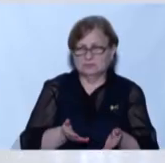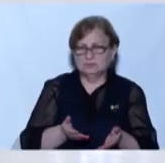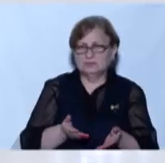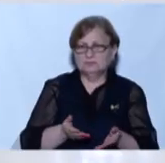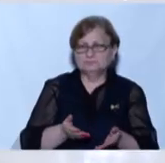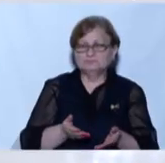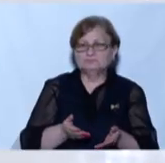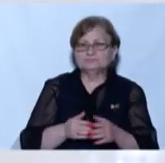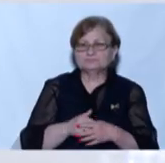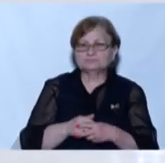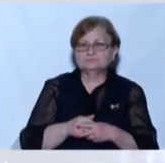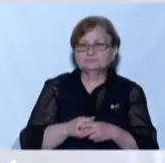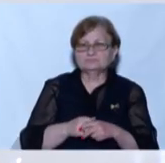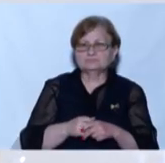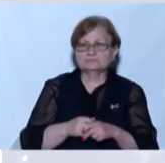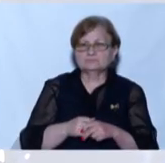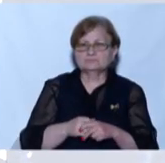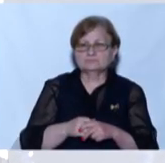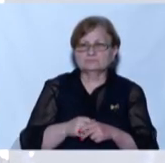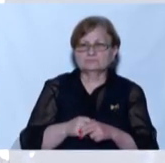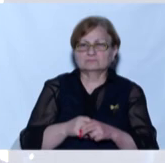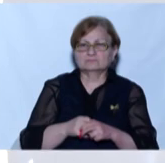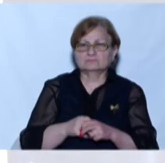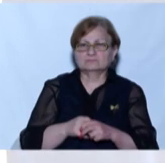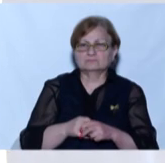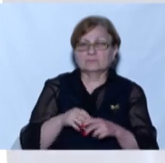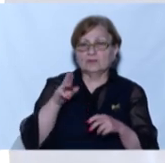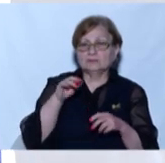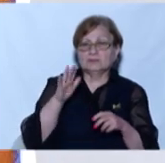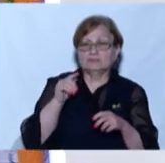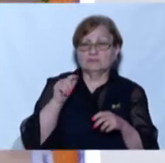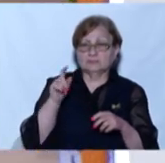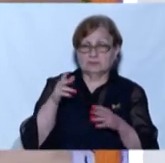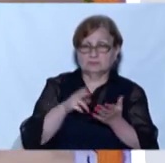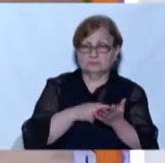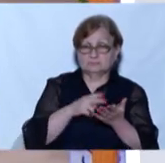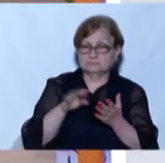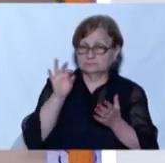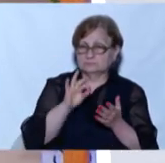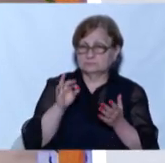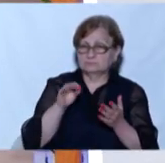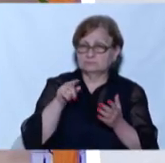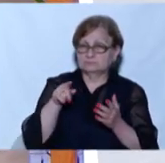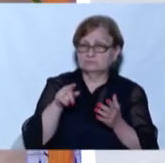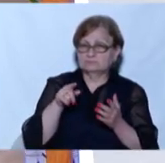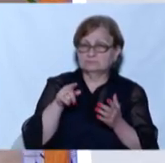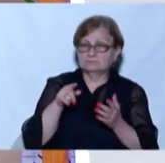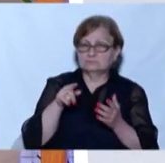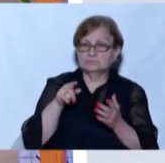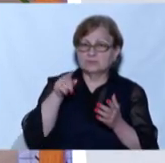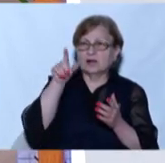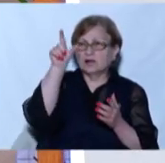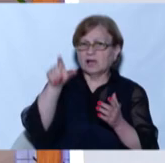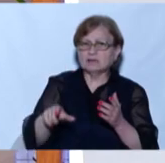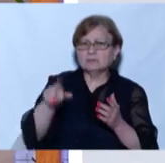ქვეყანაში ტრიალებს. ეხლა ჩვენ ამ დავითიანთან დაკავშირებით გადავალ ესე ვთქვათ, თვითონ ამ ბედის შესახებ. ამ კაცმა